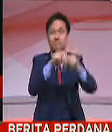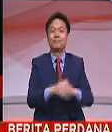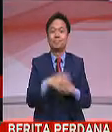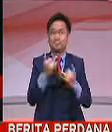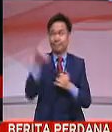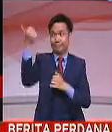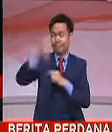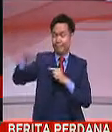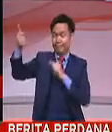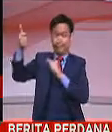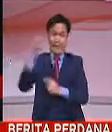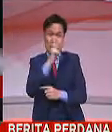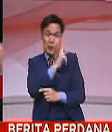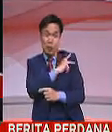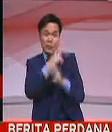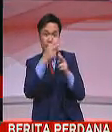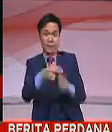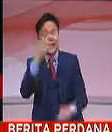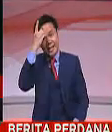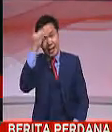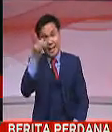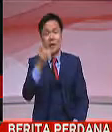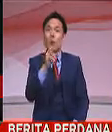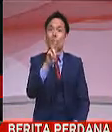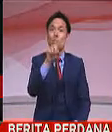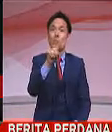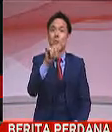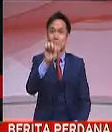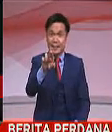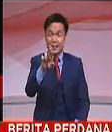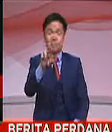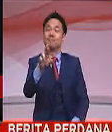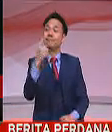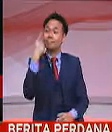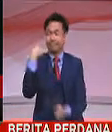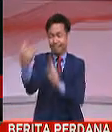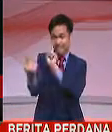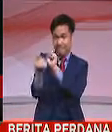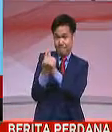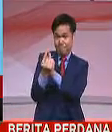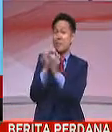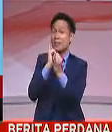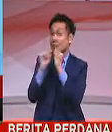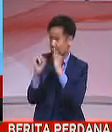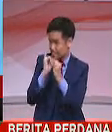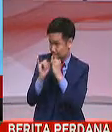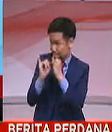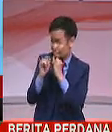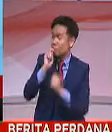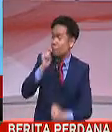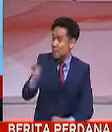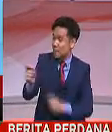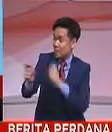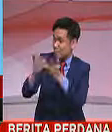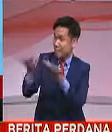Pesuruhjaya Banci 2020, Datuk Seri Dr. Muhammad Uzir Mahidin dalam temubual eksklusif berkata, kedua-dua kaedah